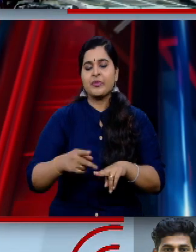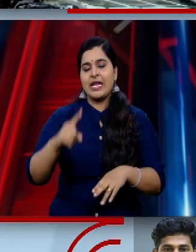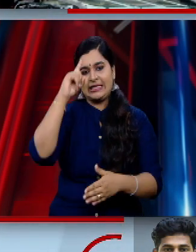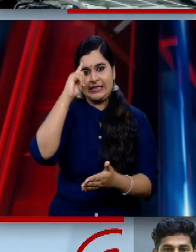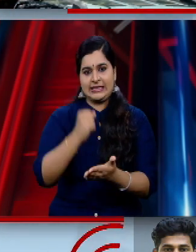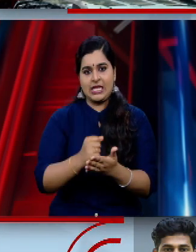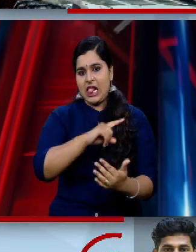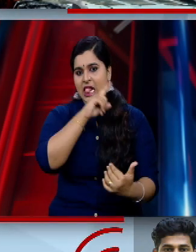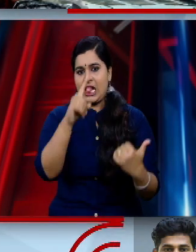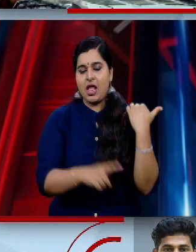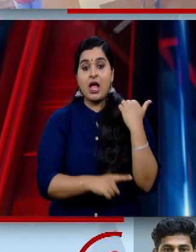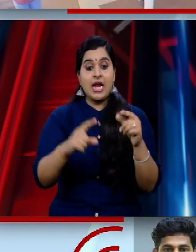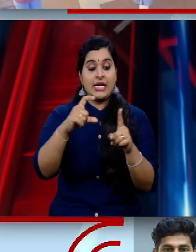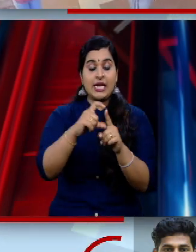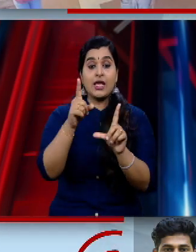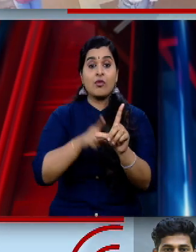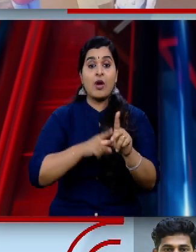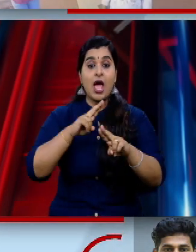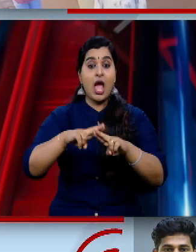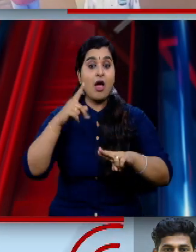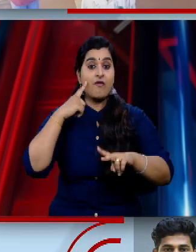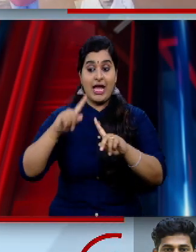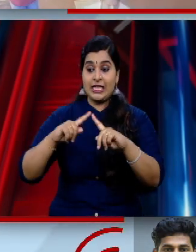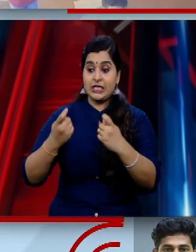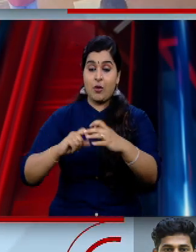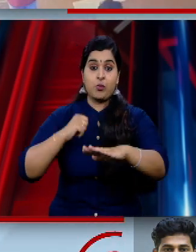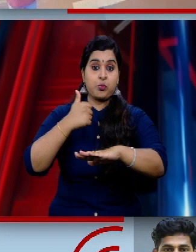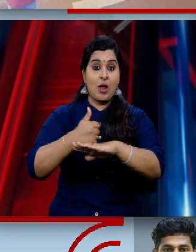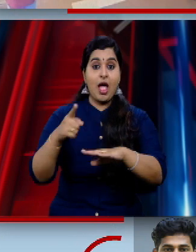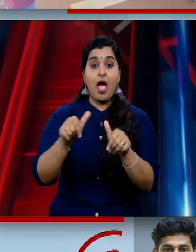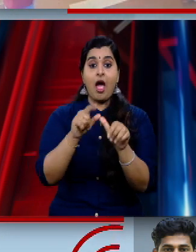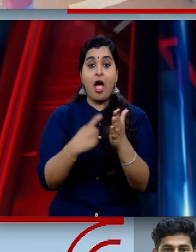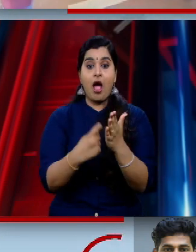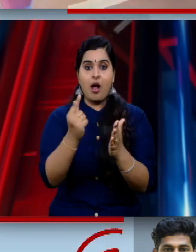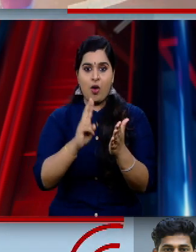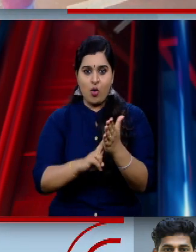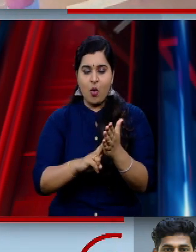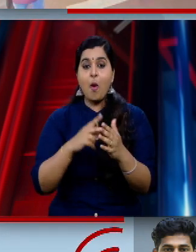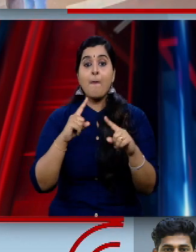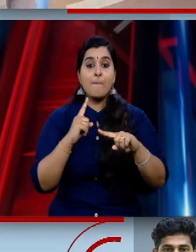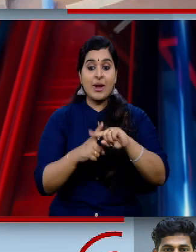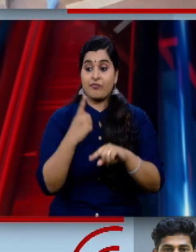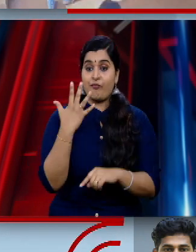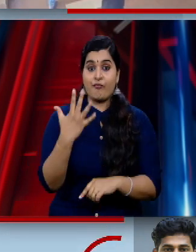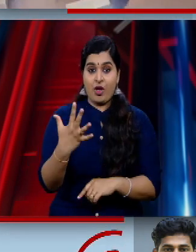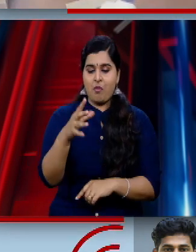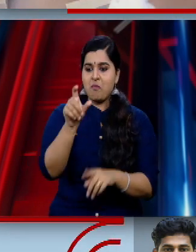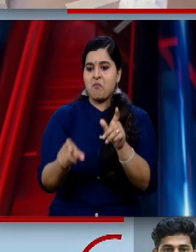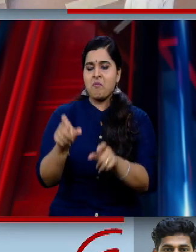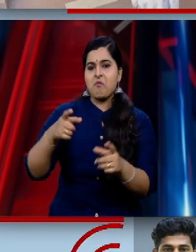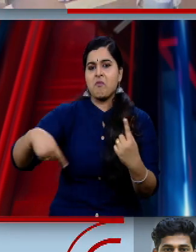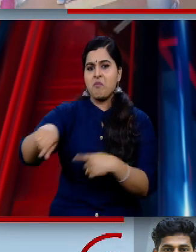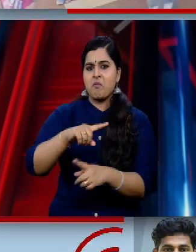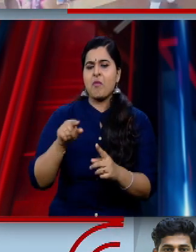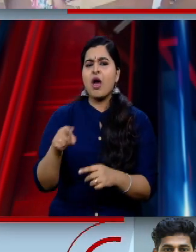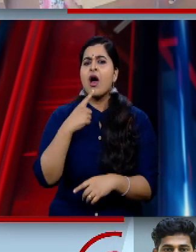ഡിവൈഎഫ്ഐ സംസ്ഥാന കമ്മിറ്റി അംഗം അരുണടക്കം അഞ്ചു പേരുടെ ജാമ്യാപേക്ഷയാണ് കോടതി പരിഗണിച്ചത്. മാത്രമല്ല, ഈ ജാമ്യാപേക്ഷയിൽ വാദം നടക്കുന്നതിനിടയിൽ ഈ